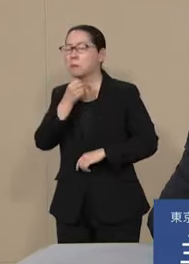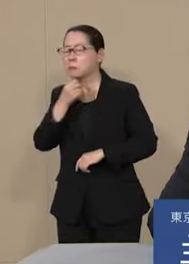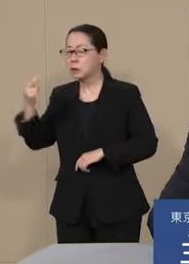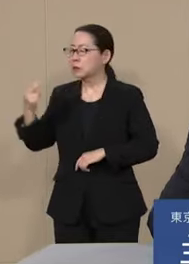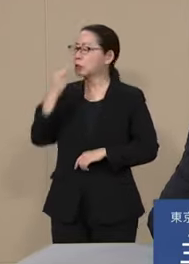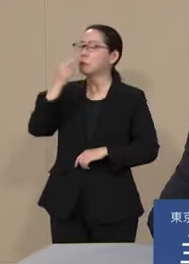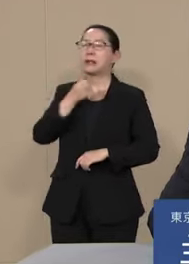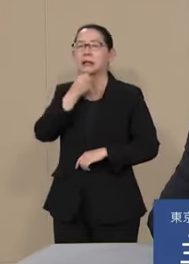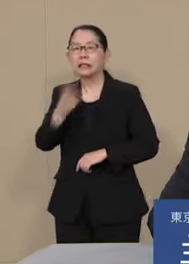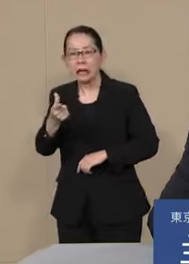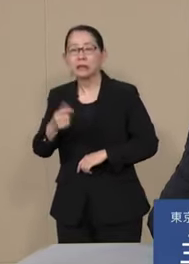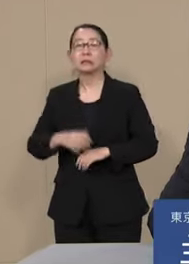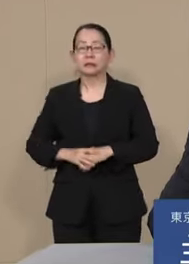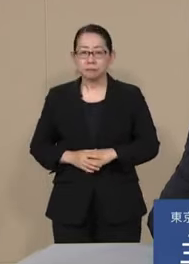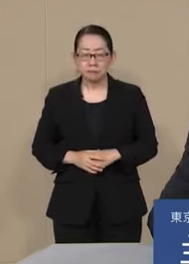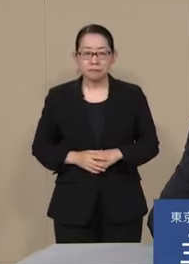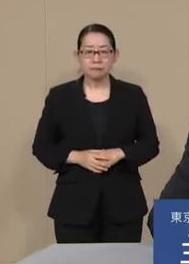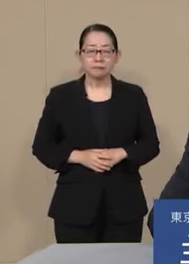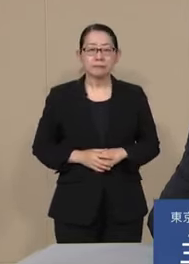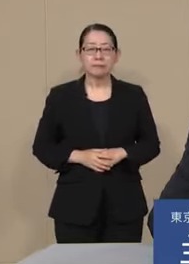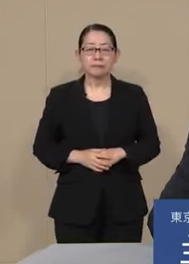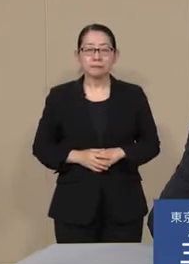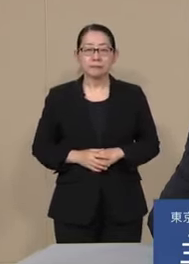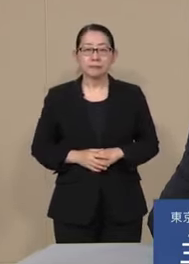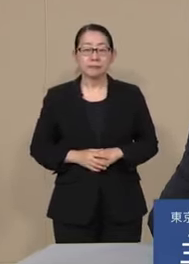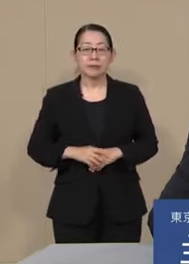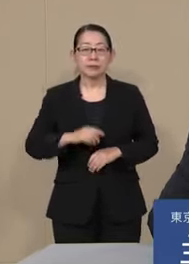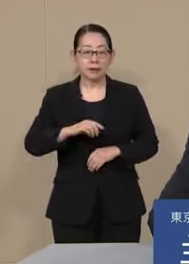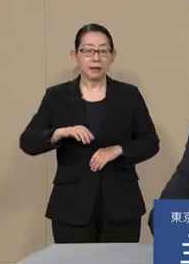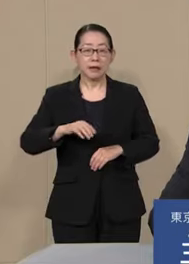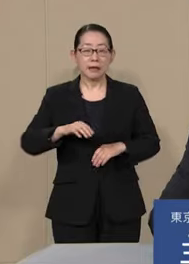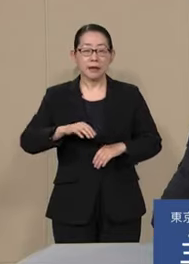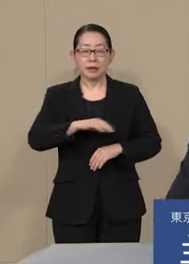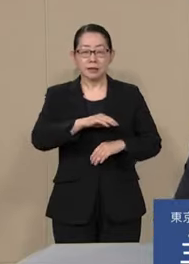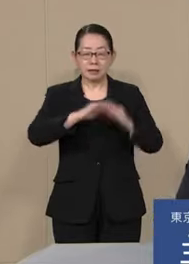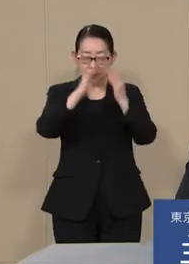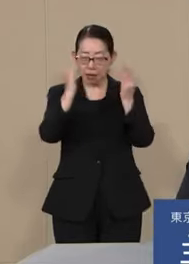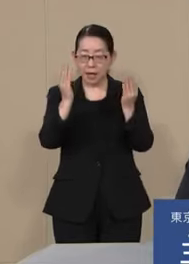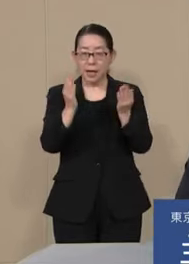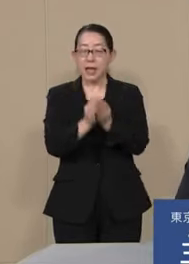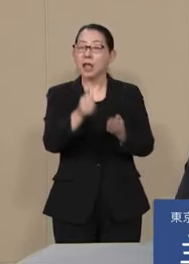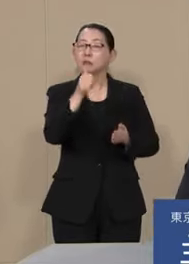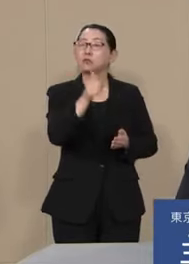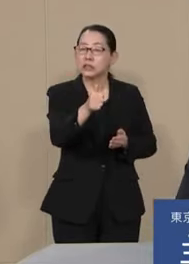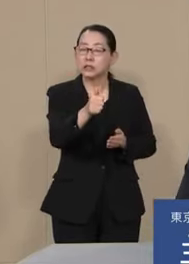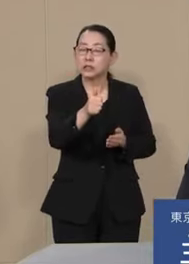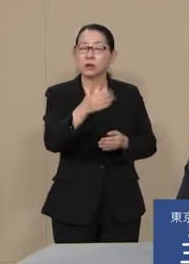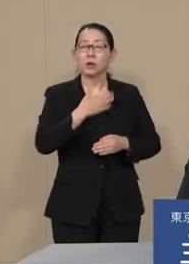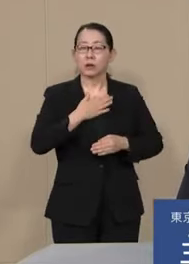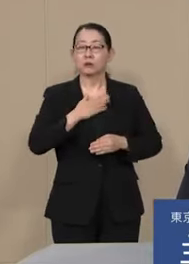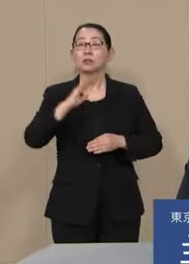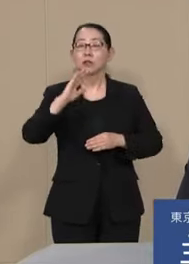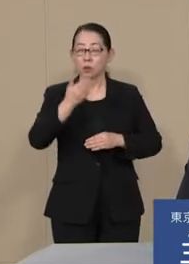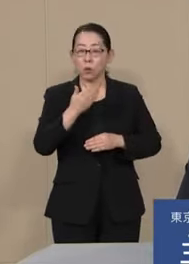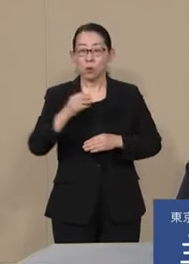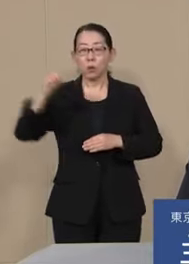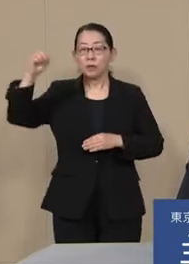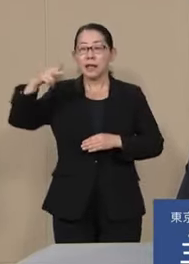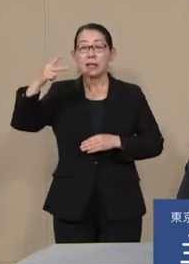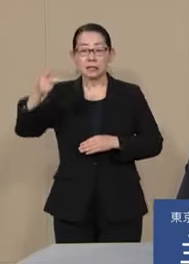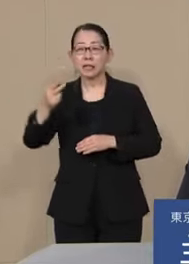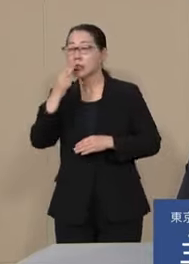と公共施設は全面金や賛成だが一部施設では電子タバコを認めて神タバコを